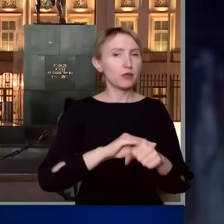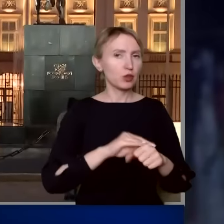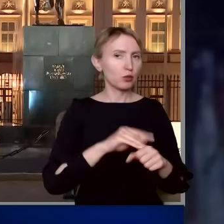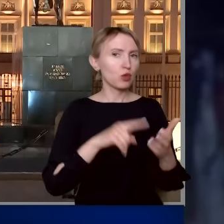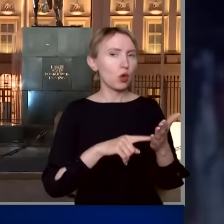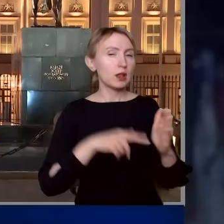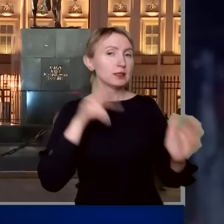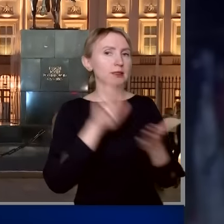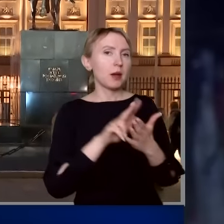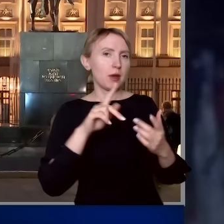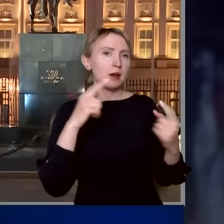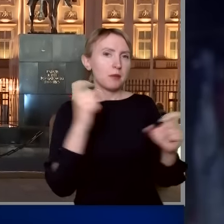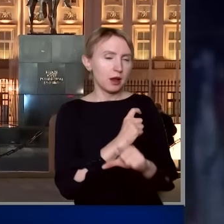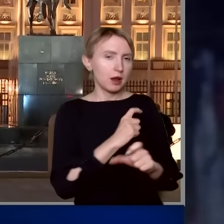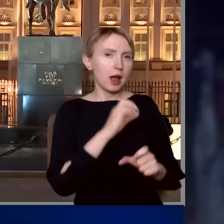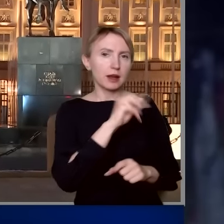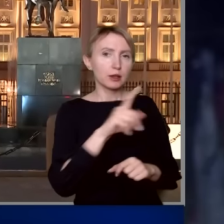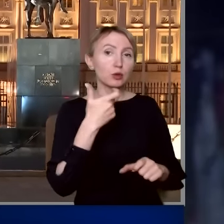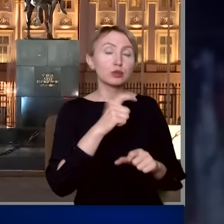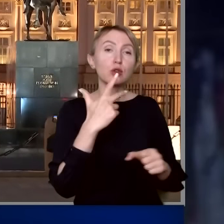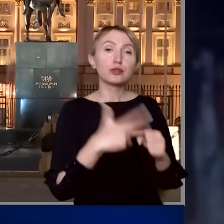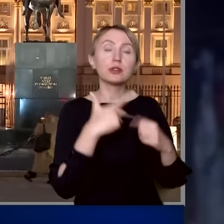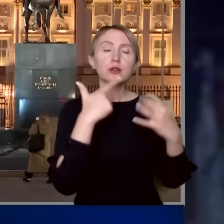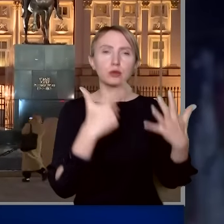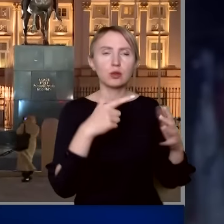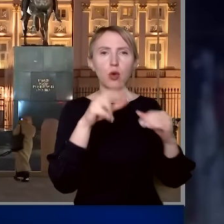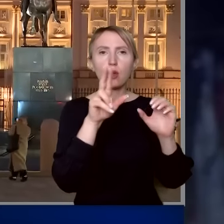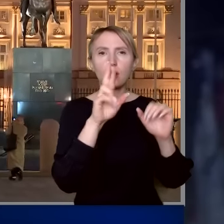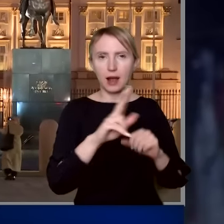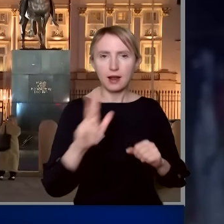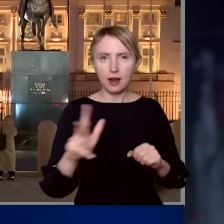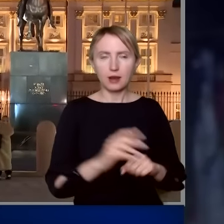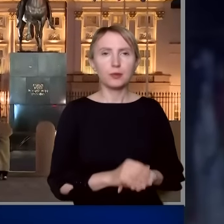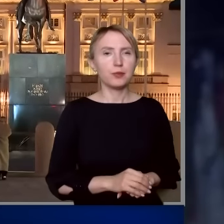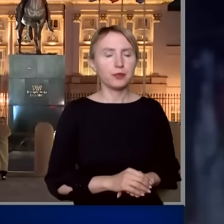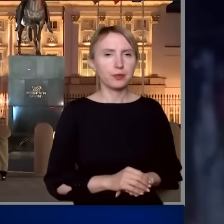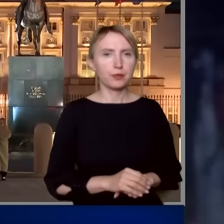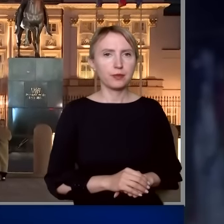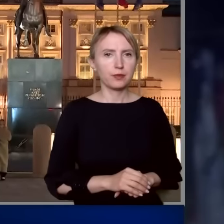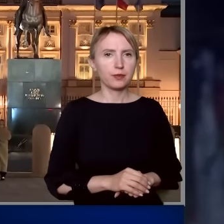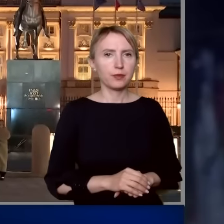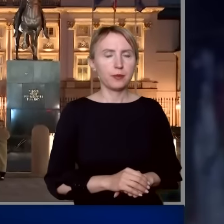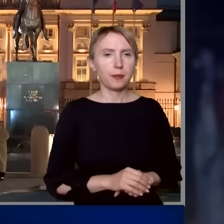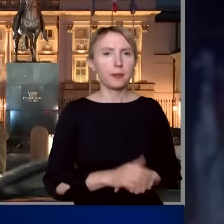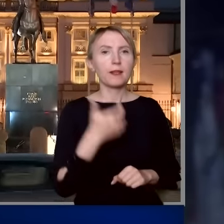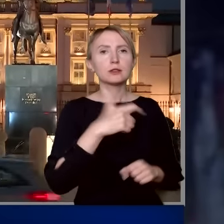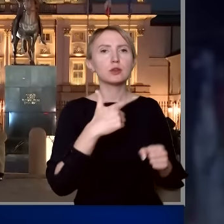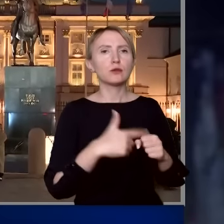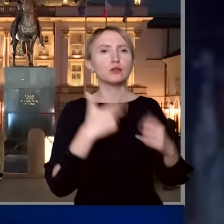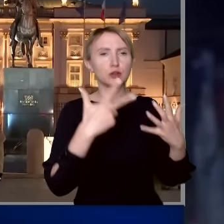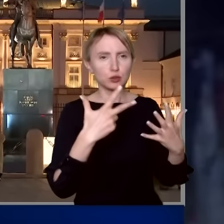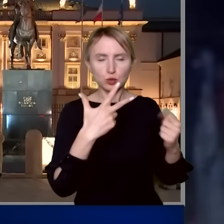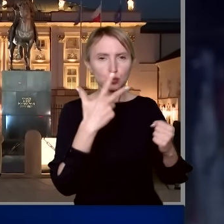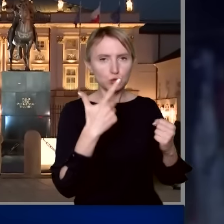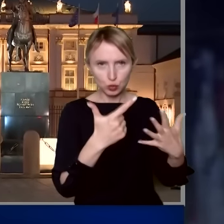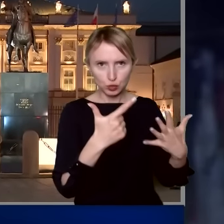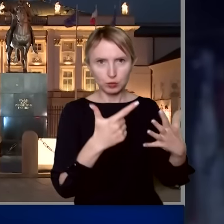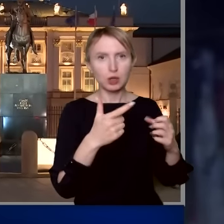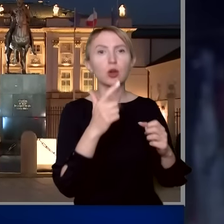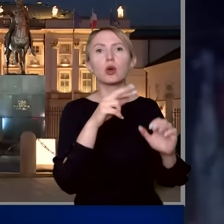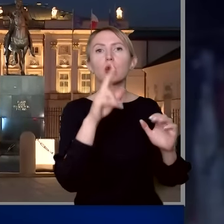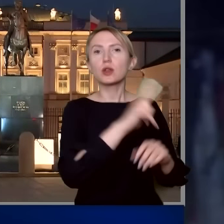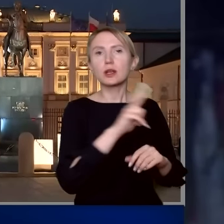stanu, artykuł 127, paragraf 1 kodeksu karnego z zagrożeniem 220. kary. 127 kodeksu karnego z zagrożeniem